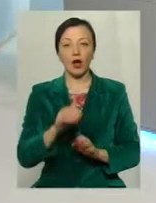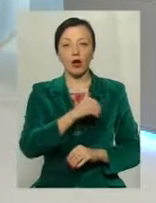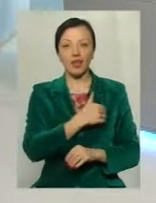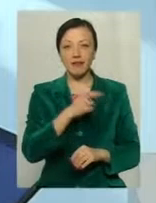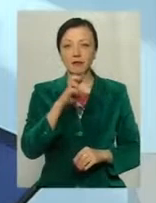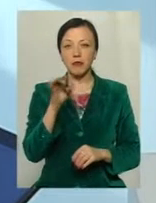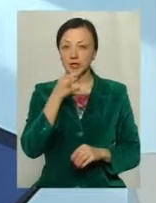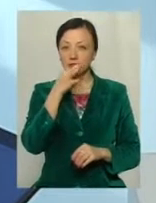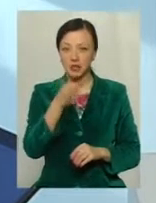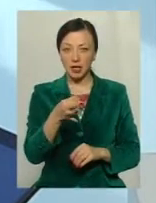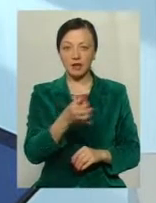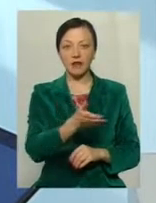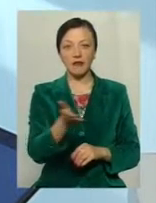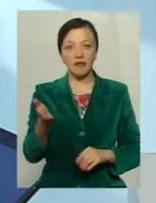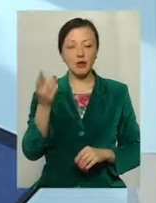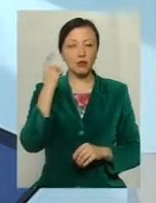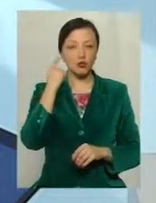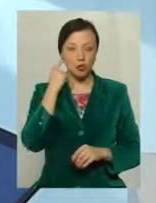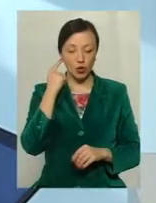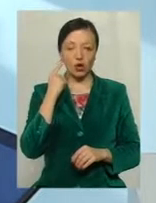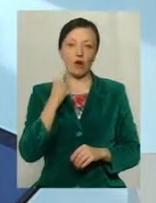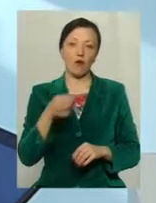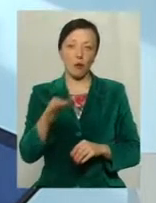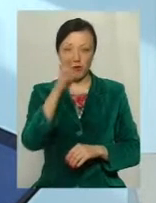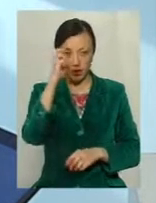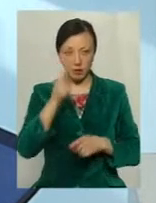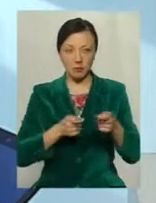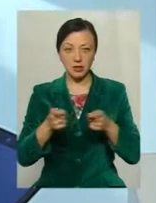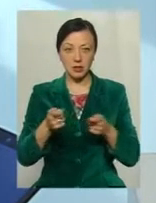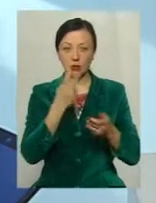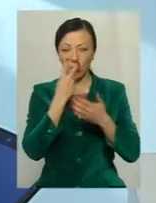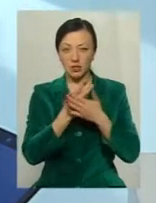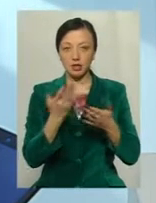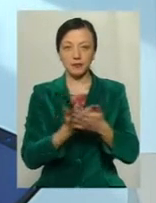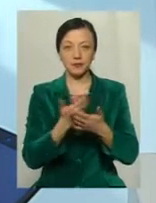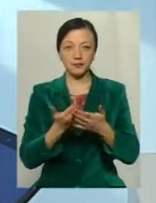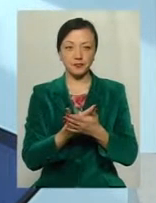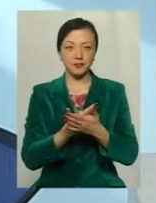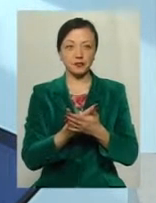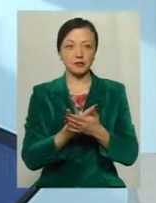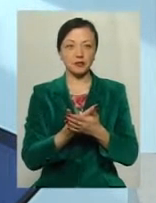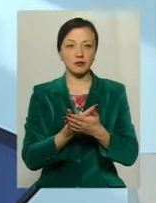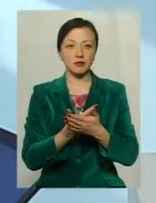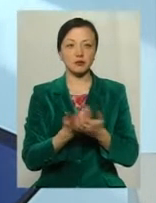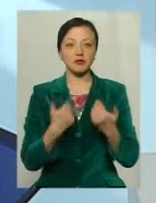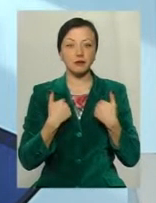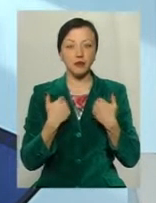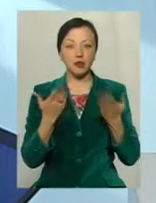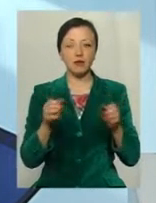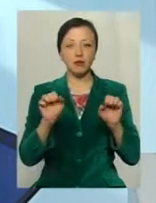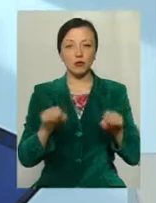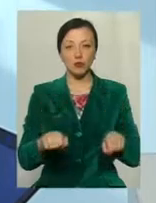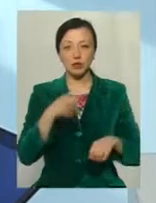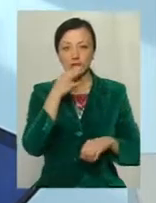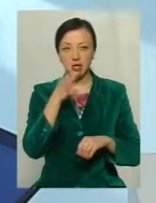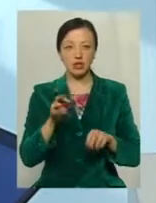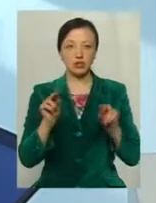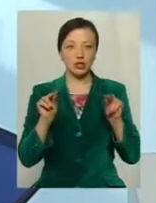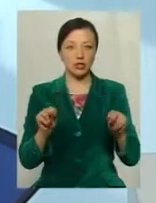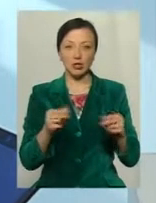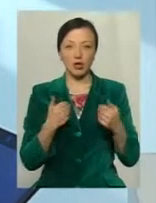перевиконані. З одного боку, невміння планувати чи неспроможність освоїти? Чого